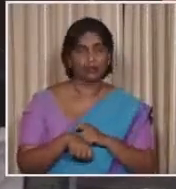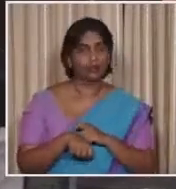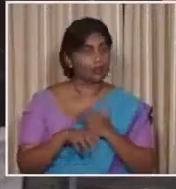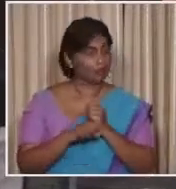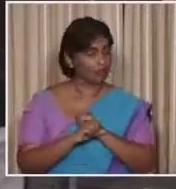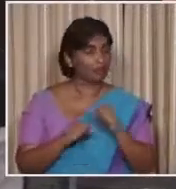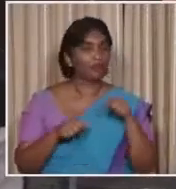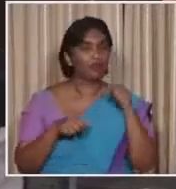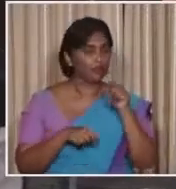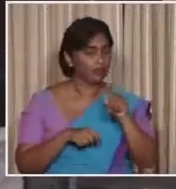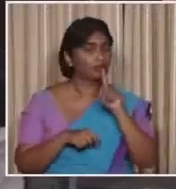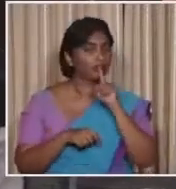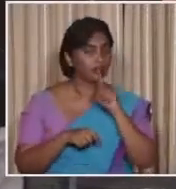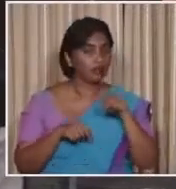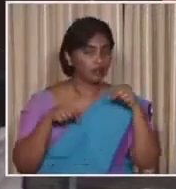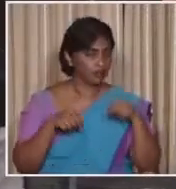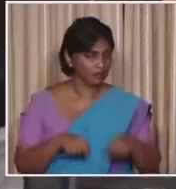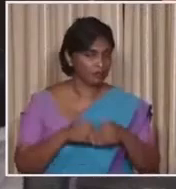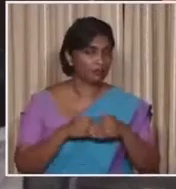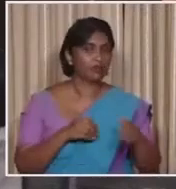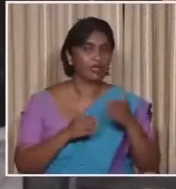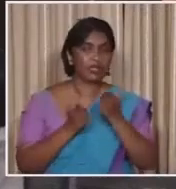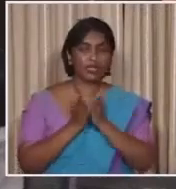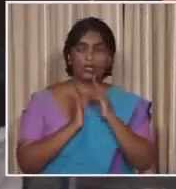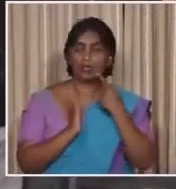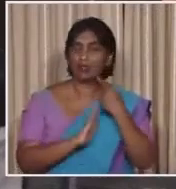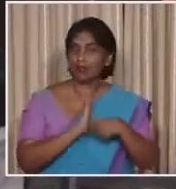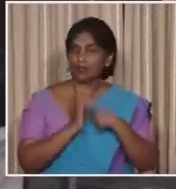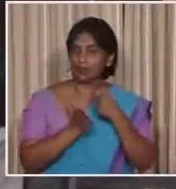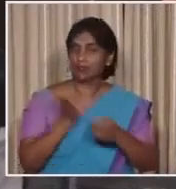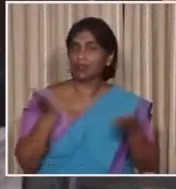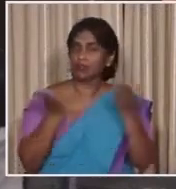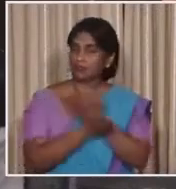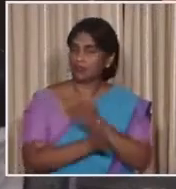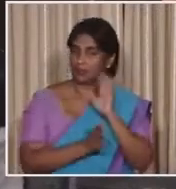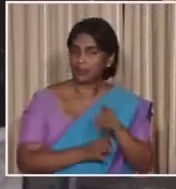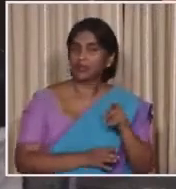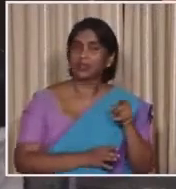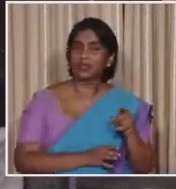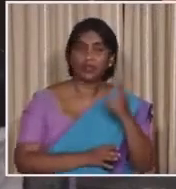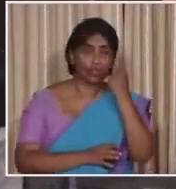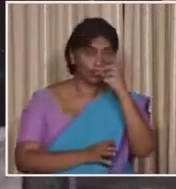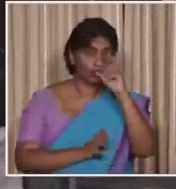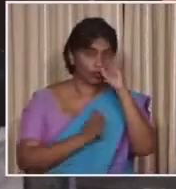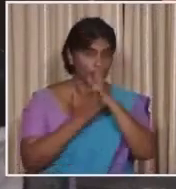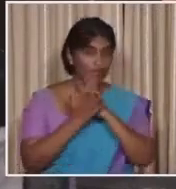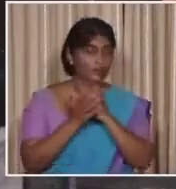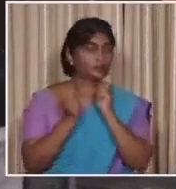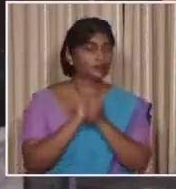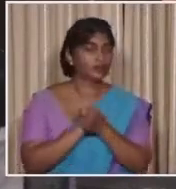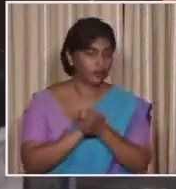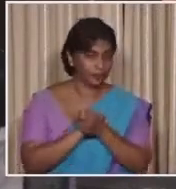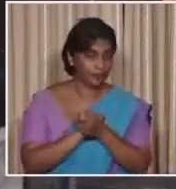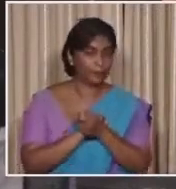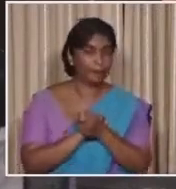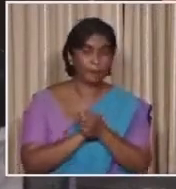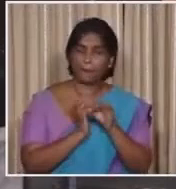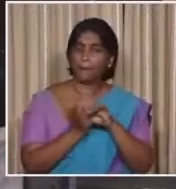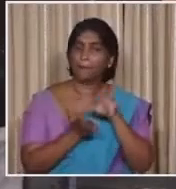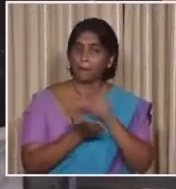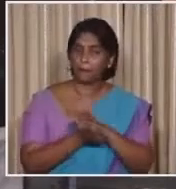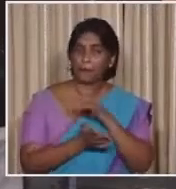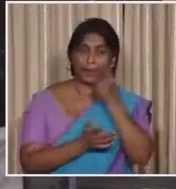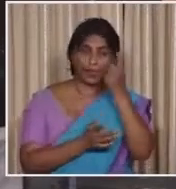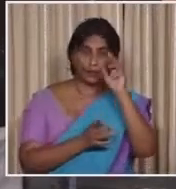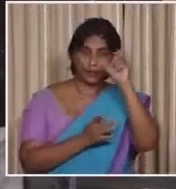இலங்கை இந்திய ஒப்பந்தம் மூலமாக ஏற்படுத்தப்பட்டதே 13வது திருத்தச் சட்டம். 13வது திருத்தச்